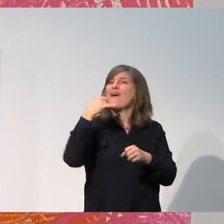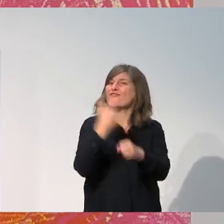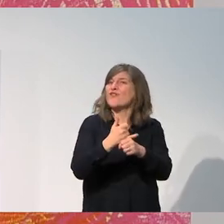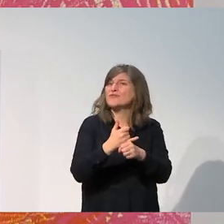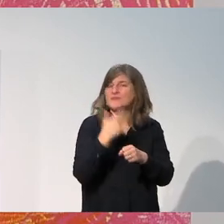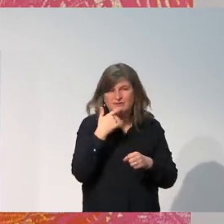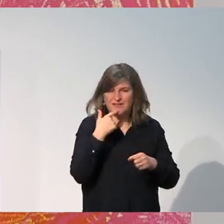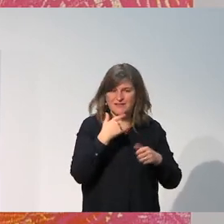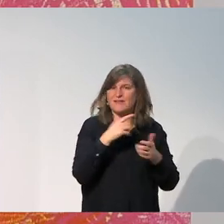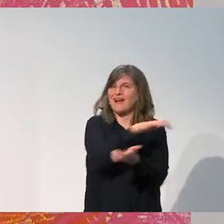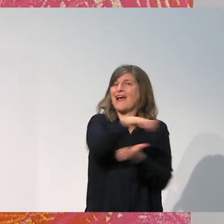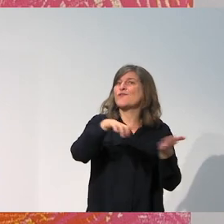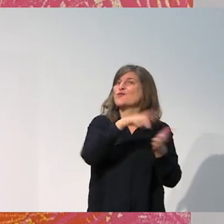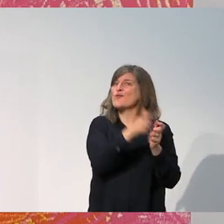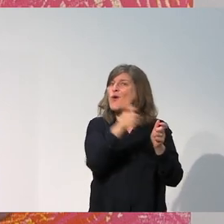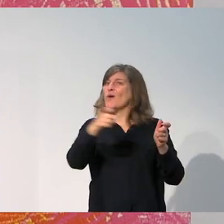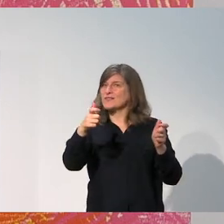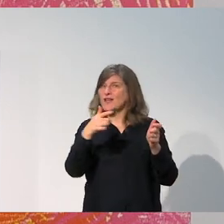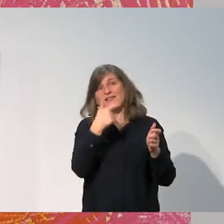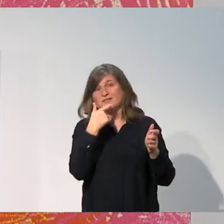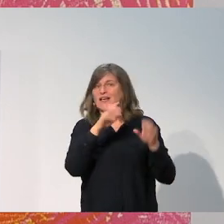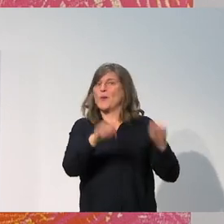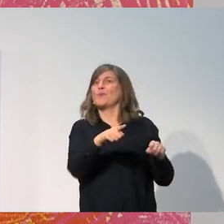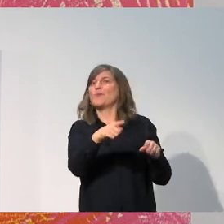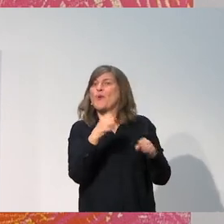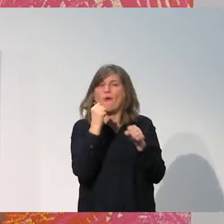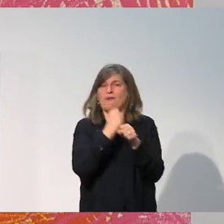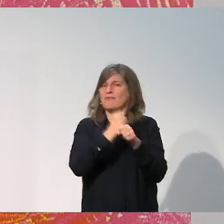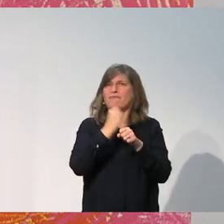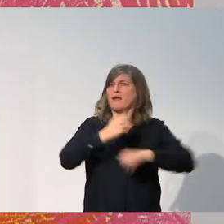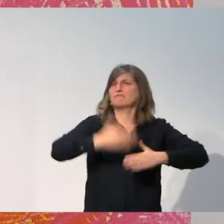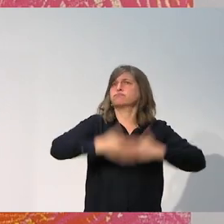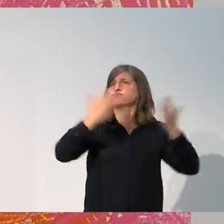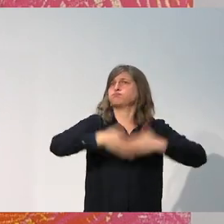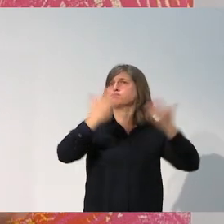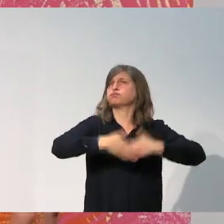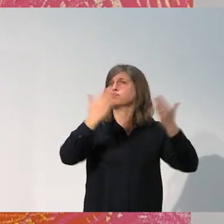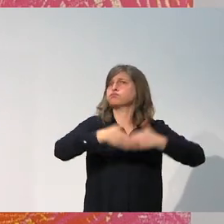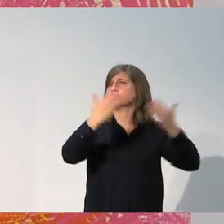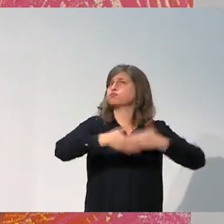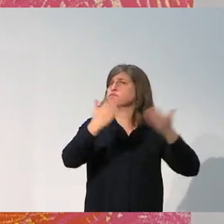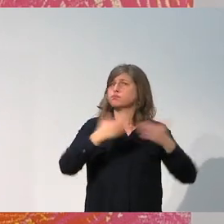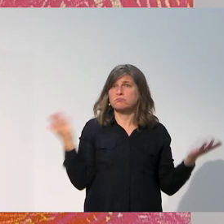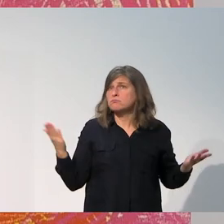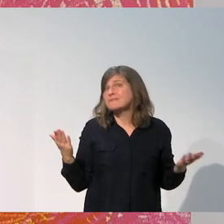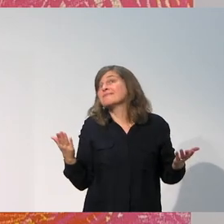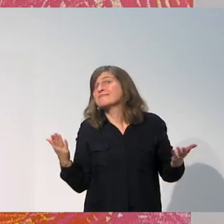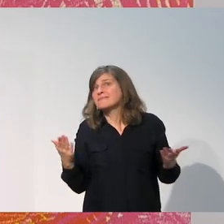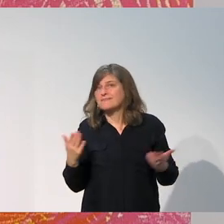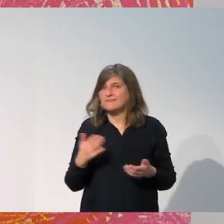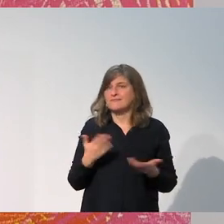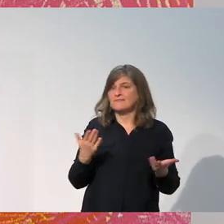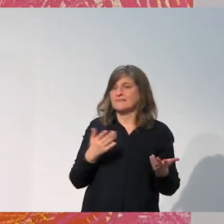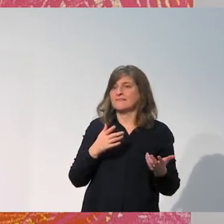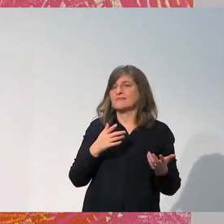arrive, en fait, la possibilité de faire du 24 heures sur 24, 7 jours sur 7, le fameux 24-7